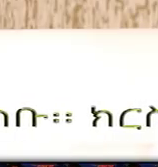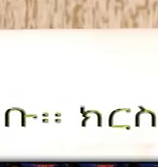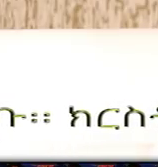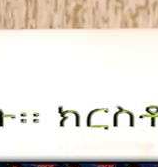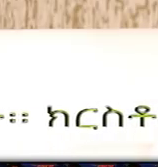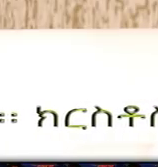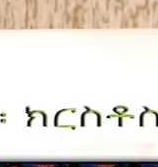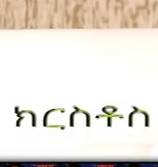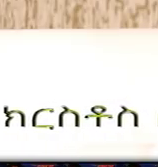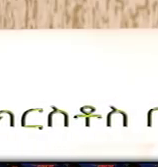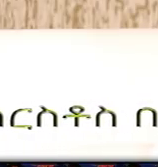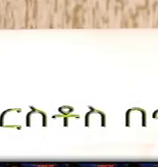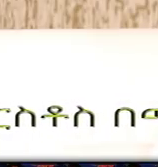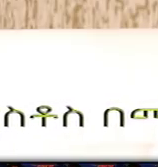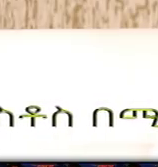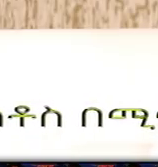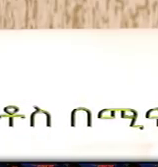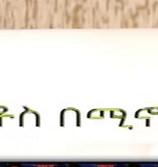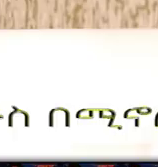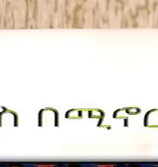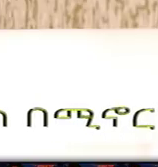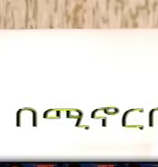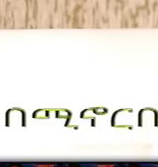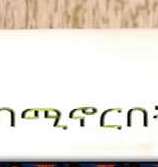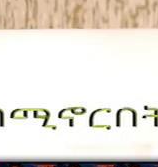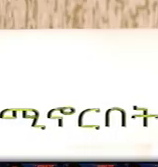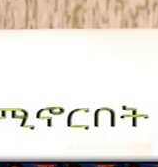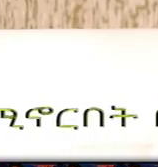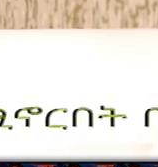ወእይረክቦ ሰራቂ